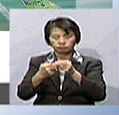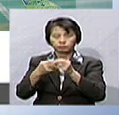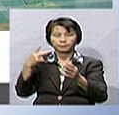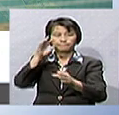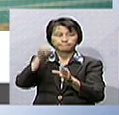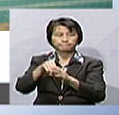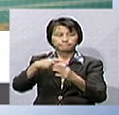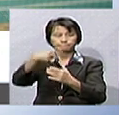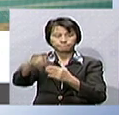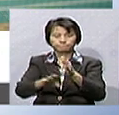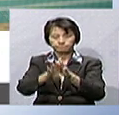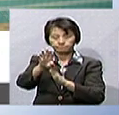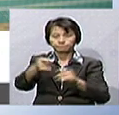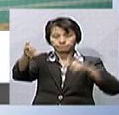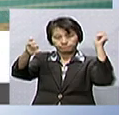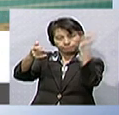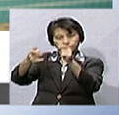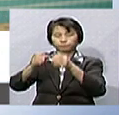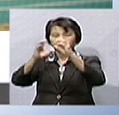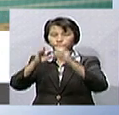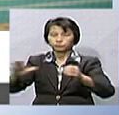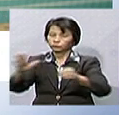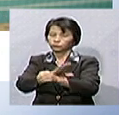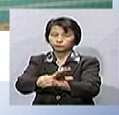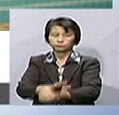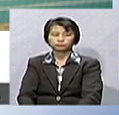program pembangunan badminton secara menyeluruh.